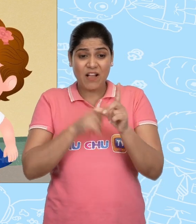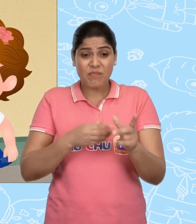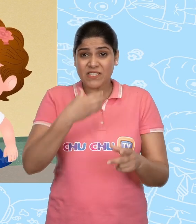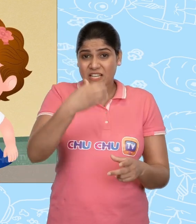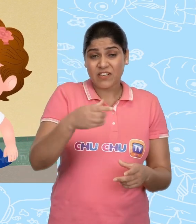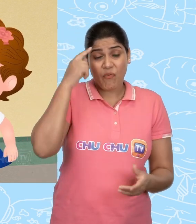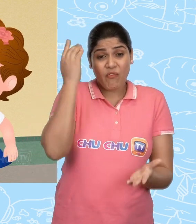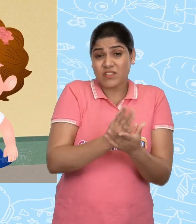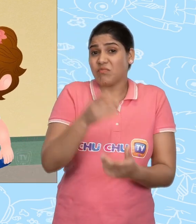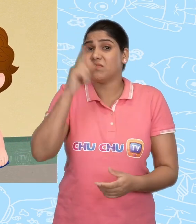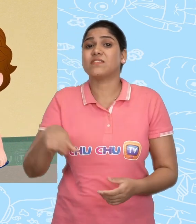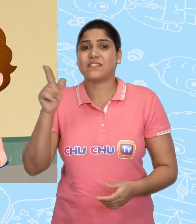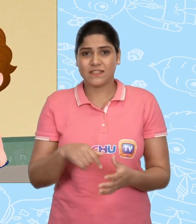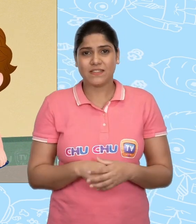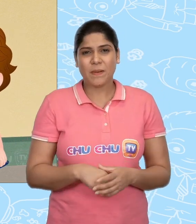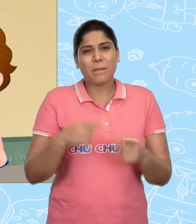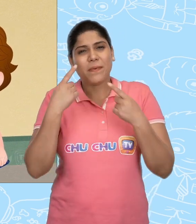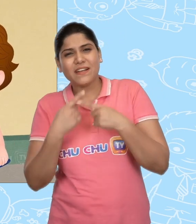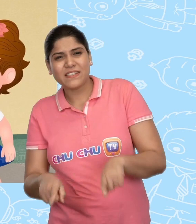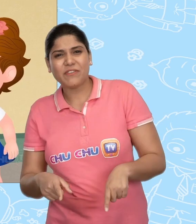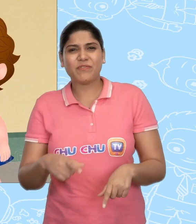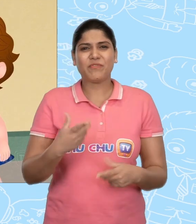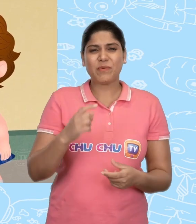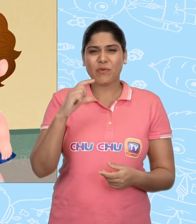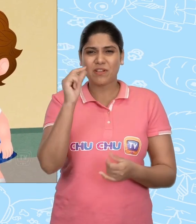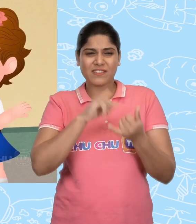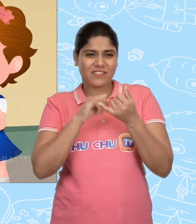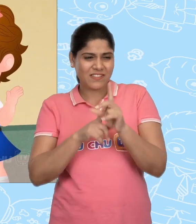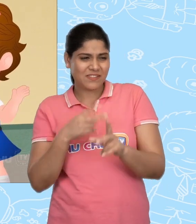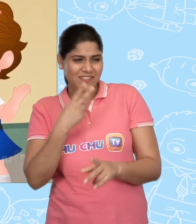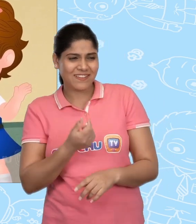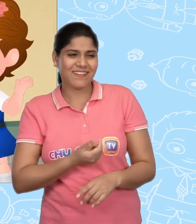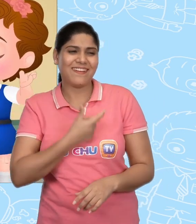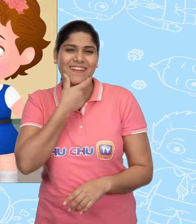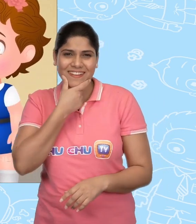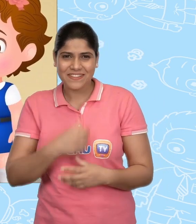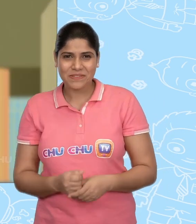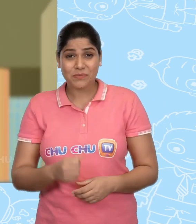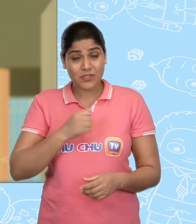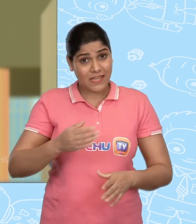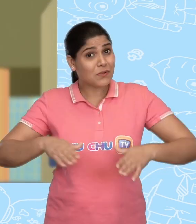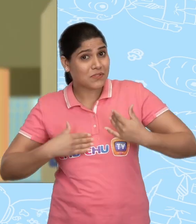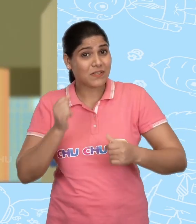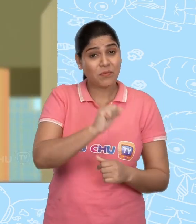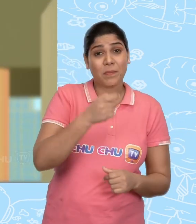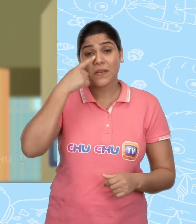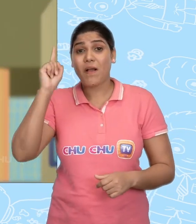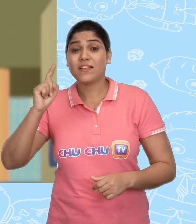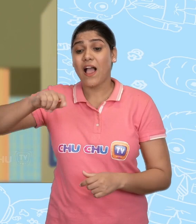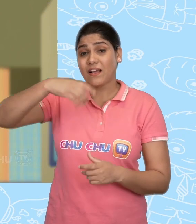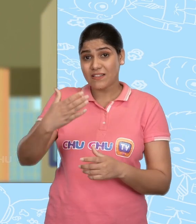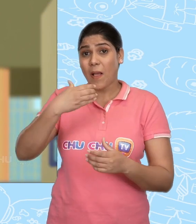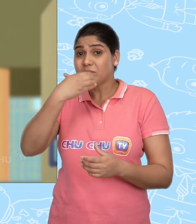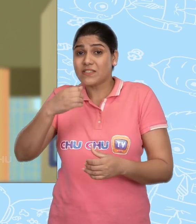फैसला बहुत गलत था, पर फिर भी वो कसली को देखकर मुस्कुराई। मुझे खुशी है तुम्हें मेरी